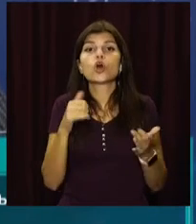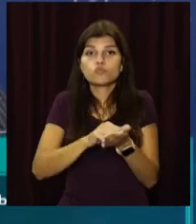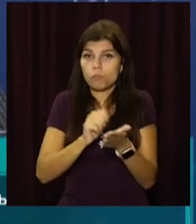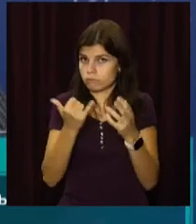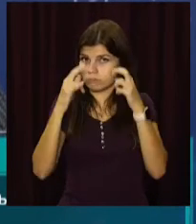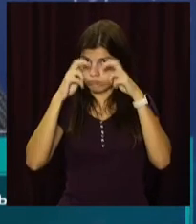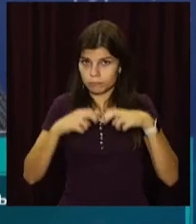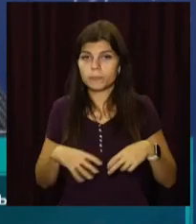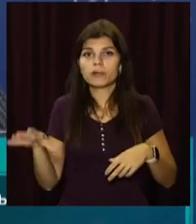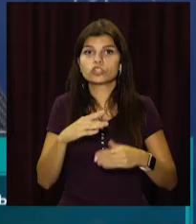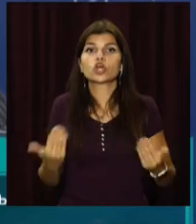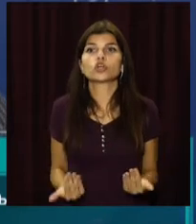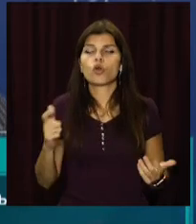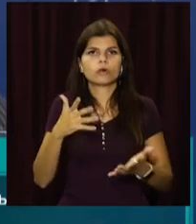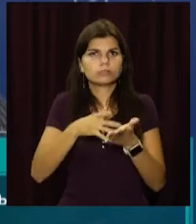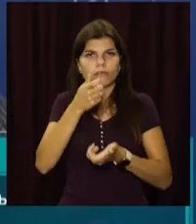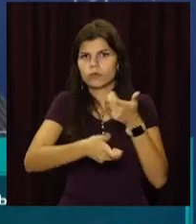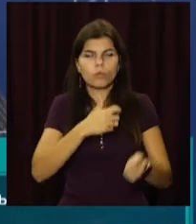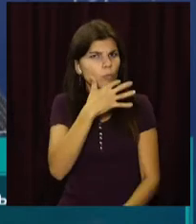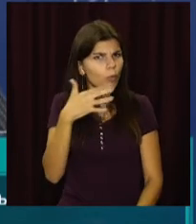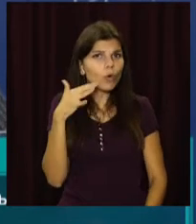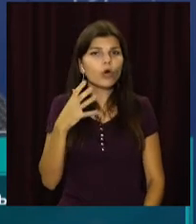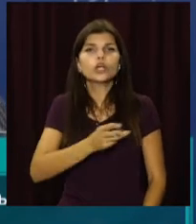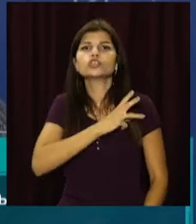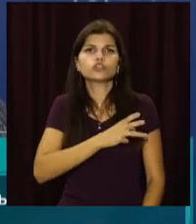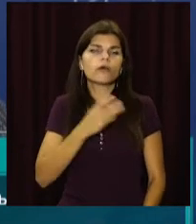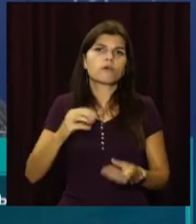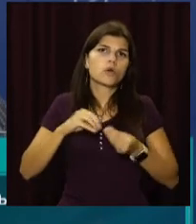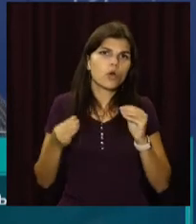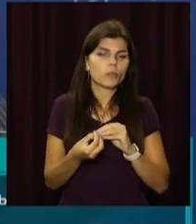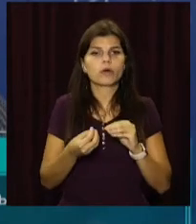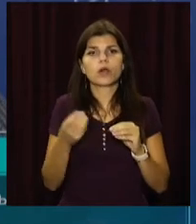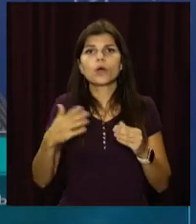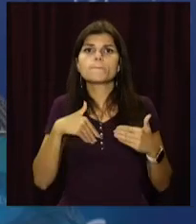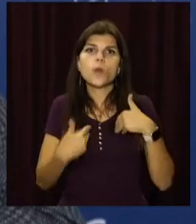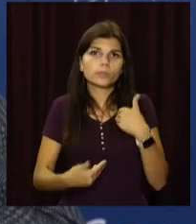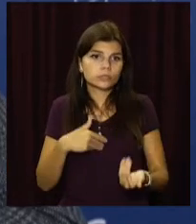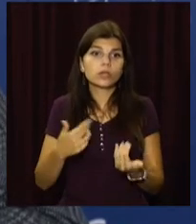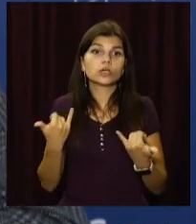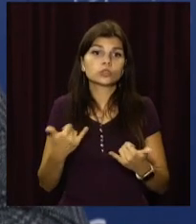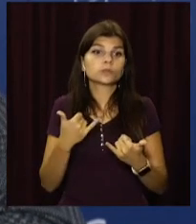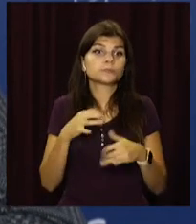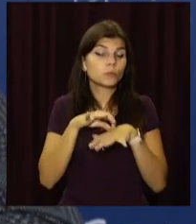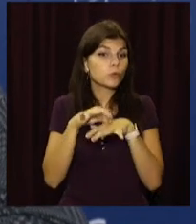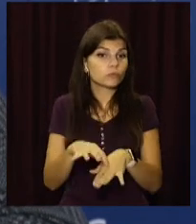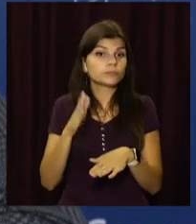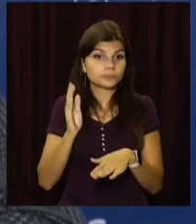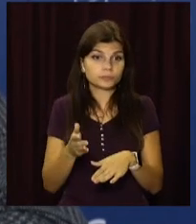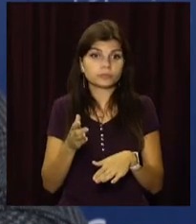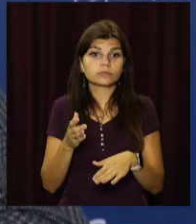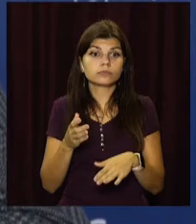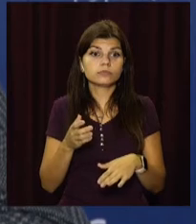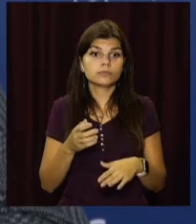документів, оскільки жителі подавали їхні бажання, їхні пропозиції. Зараз буде проводитися